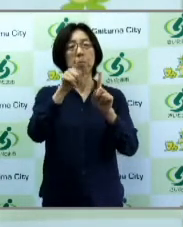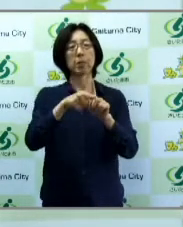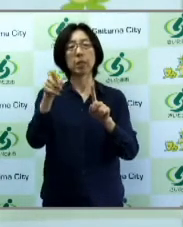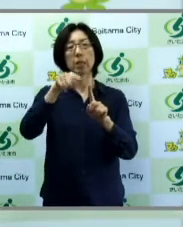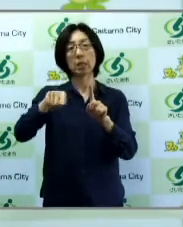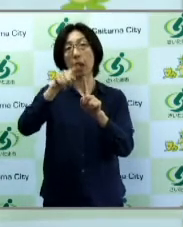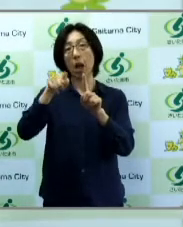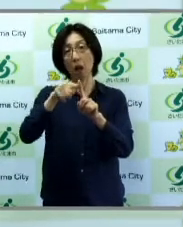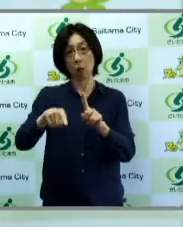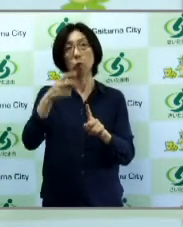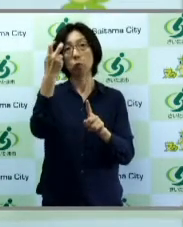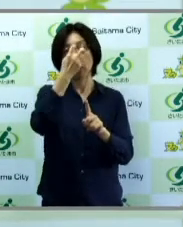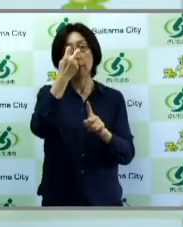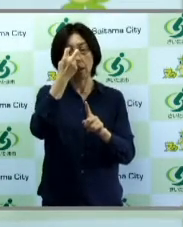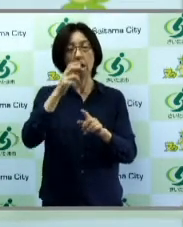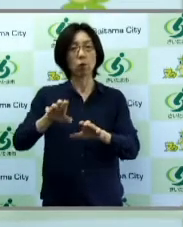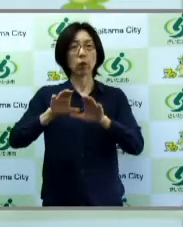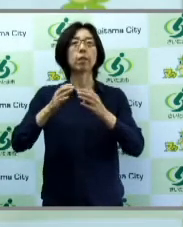ども、